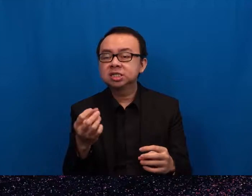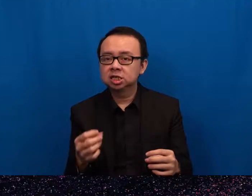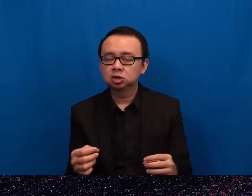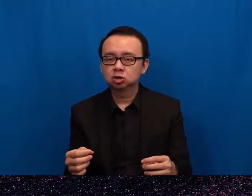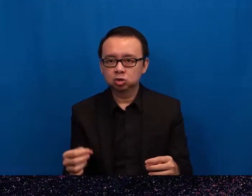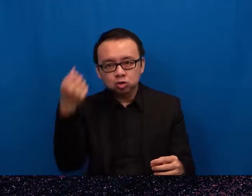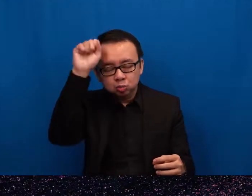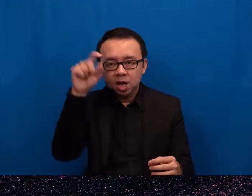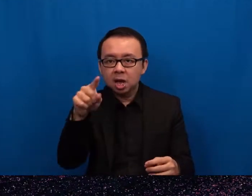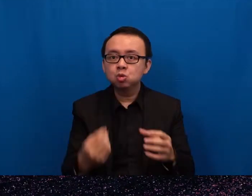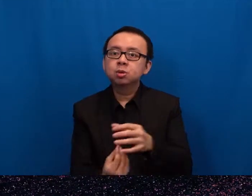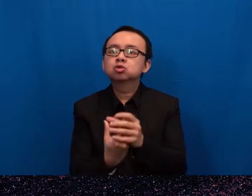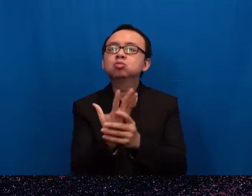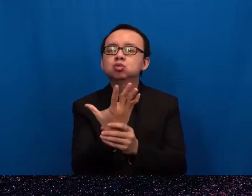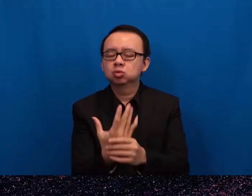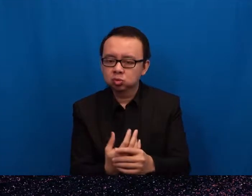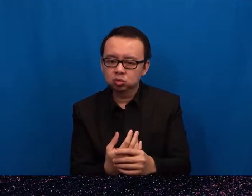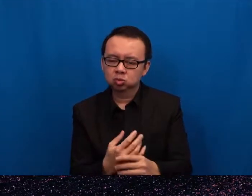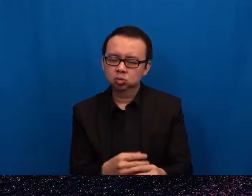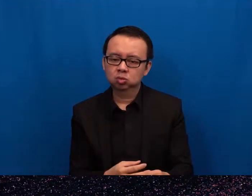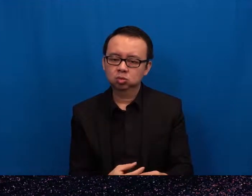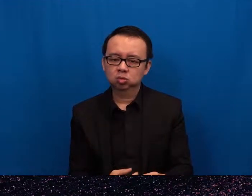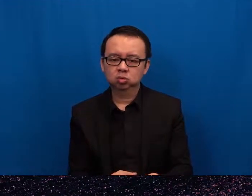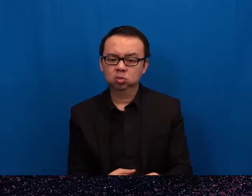bertumbuh. Welcome to Tyrannus.